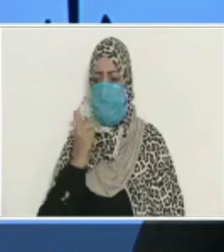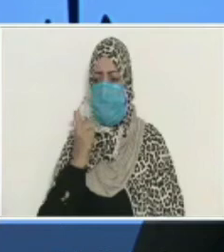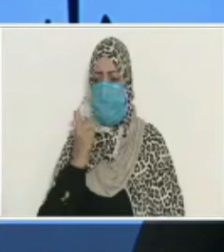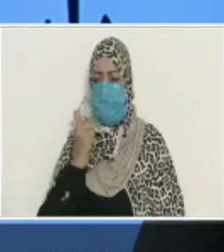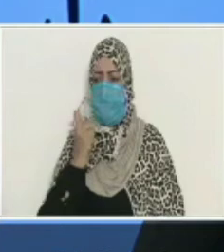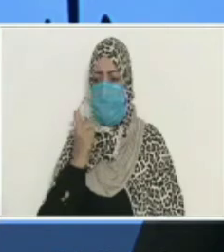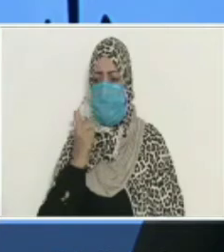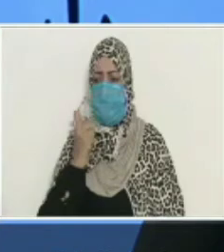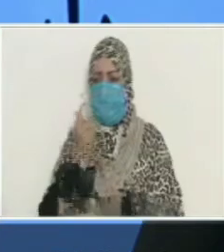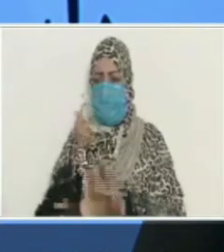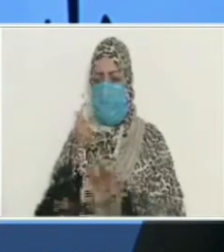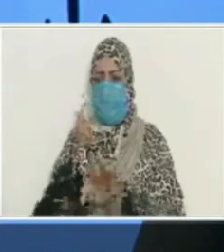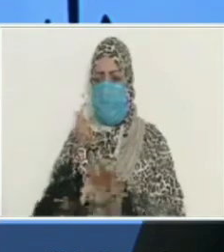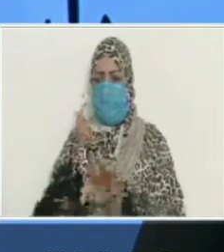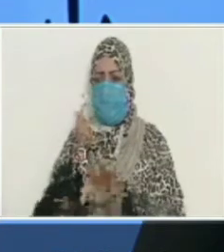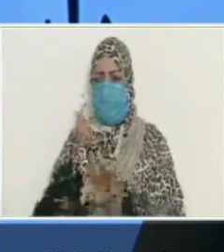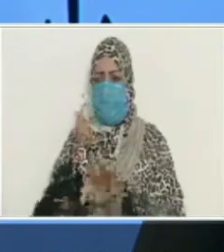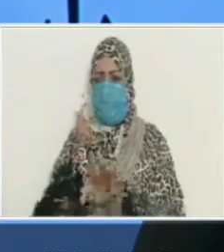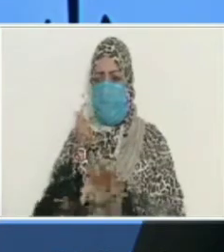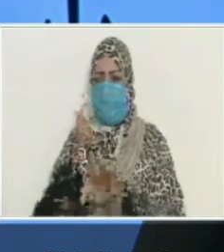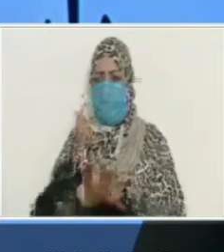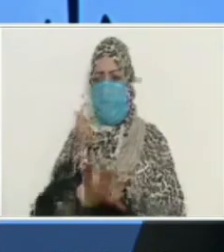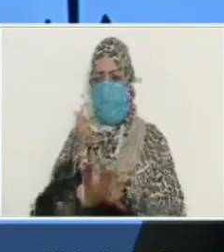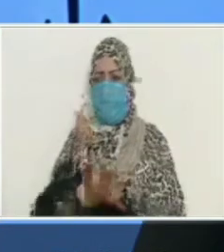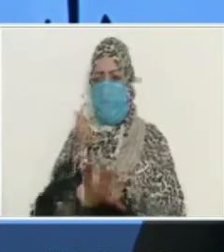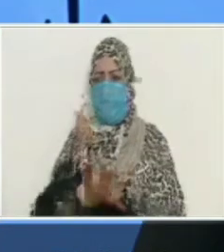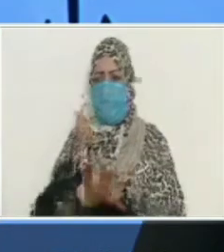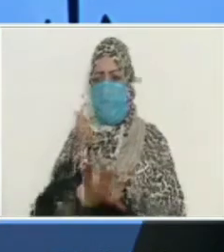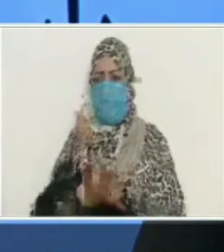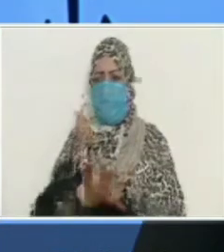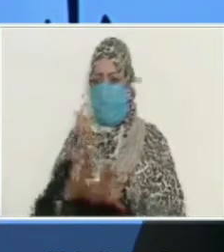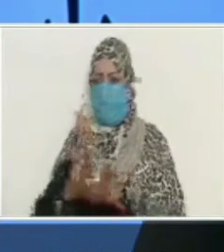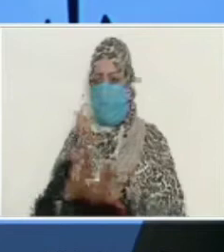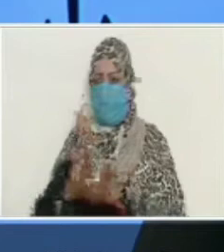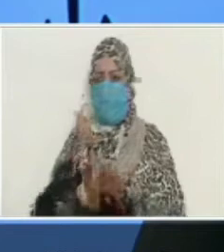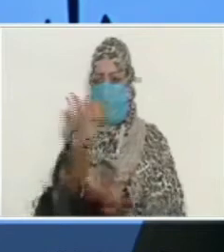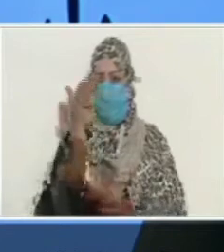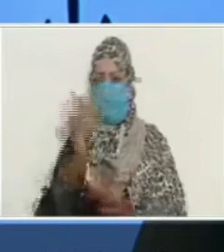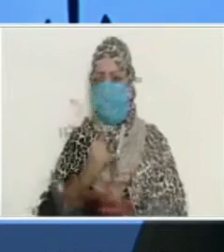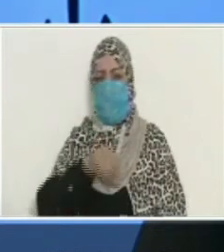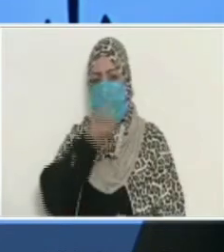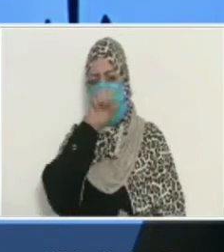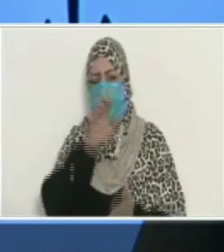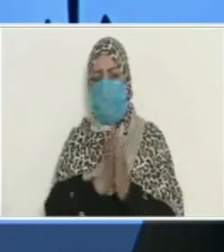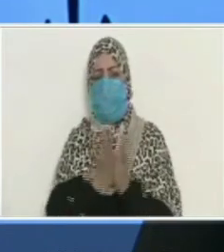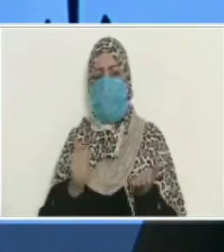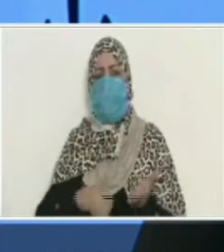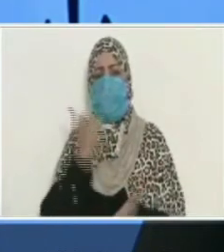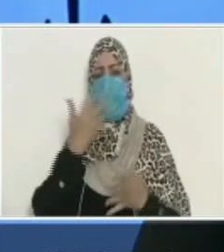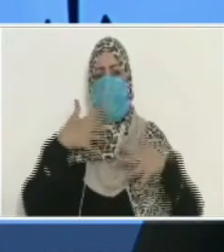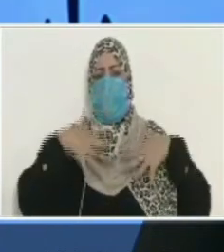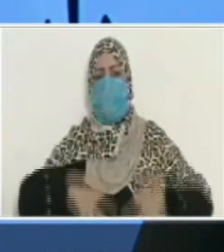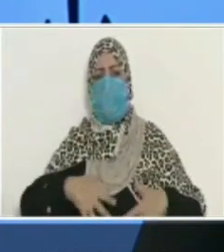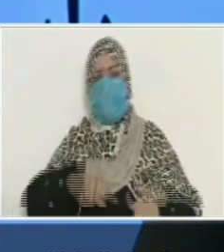أن القرآن يقول فيه شفاء، فيه شفاء للناس، فهل يتبع القرآن أو يتبع